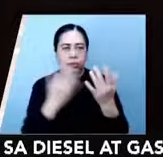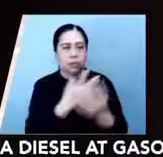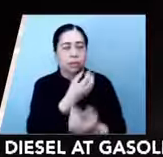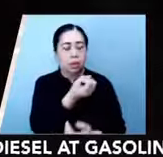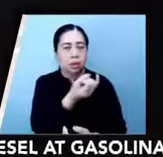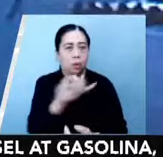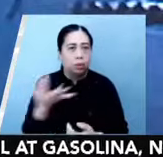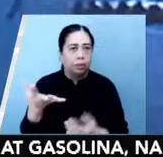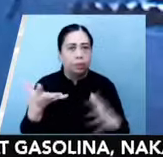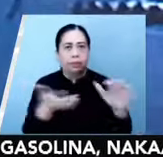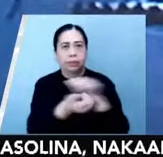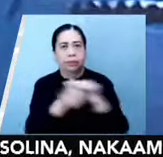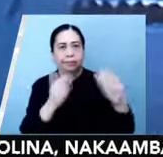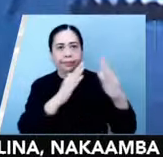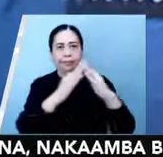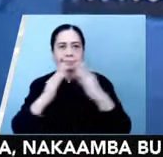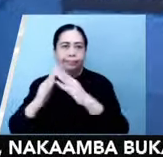natupok.